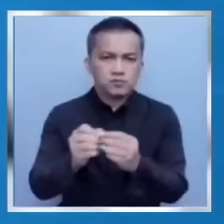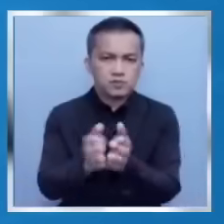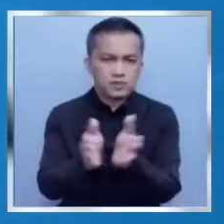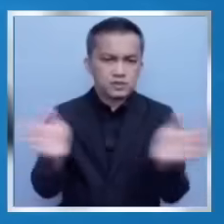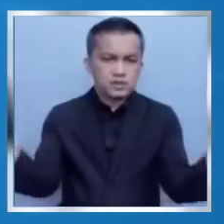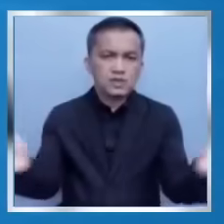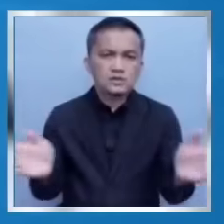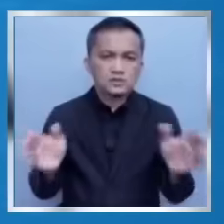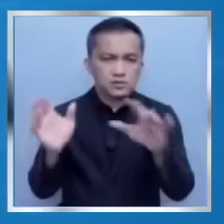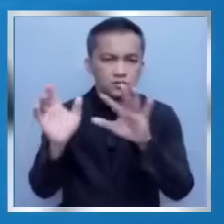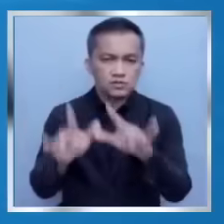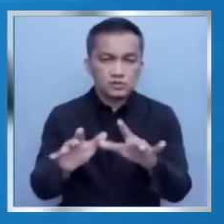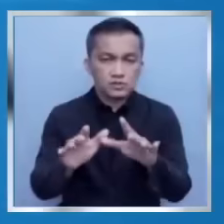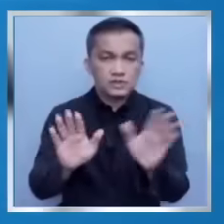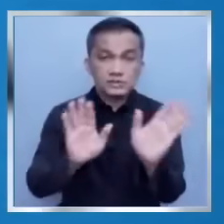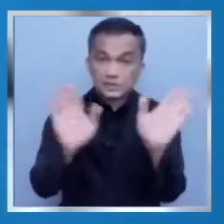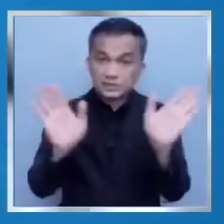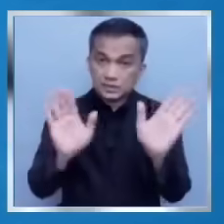Linggo kaya